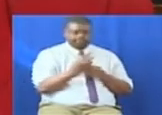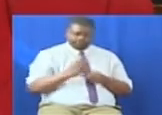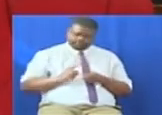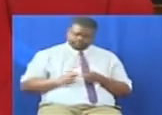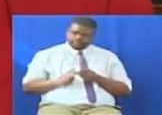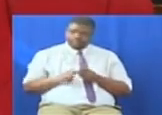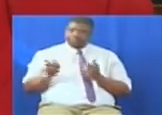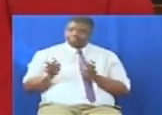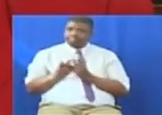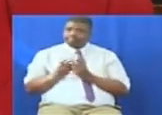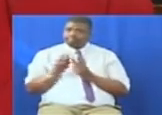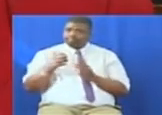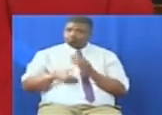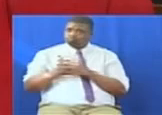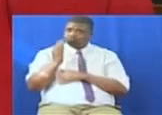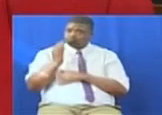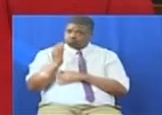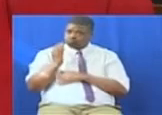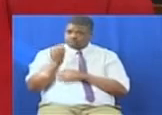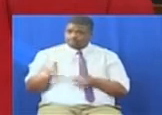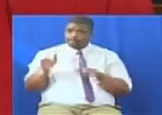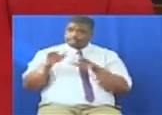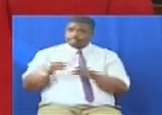Mungu alivyomjalia maono yake,